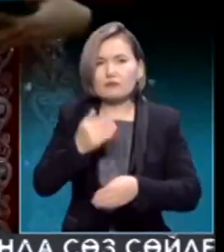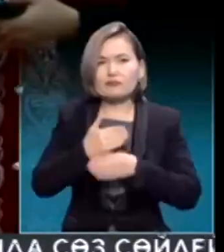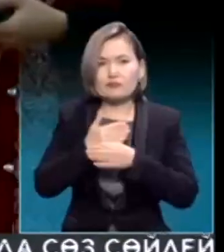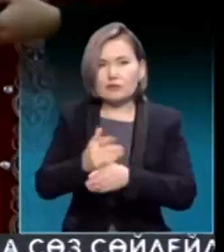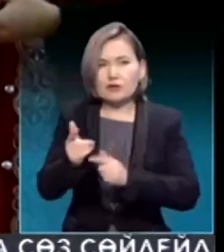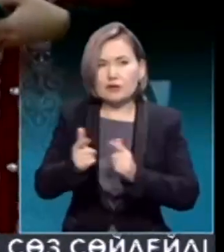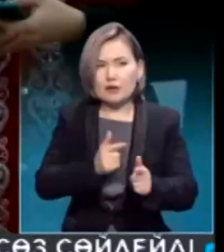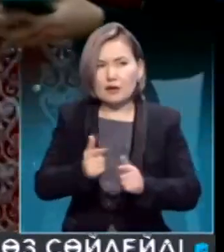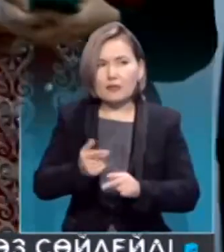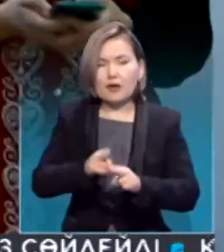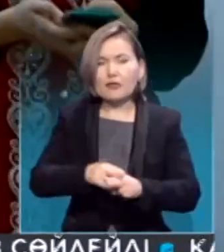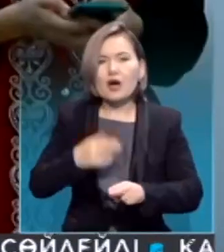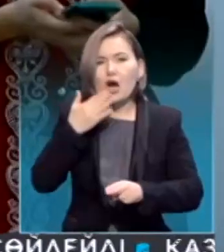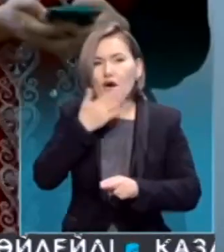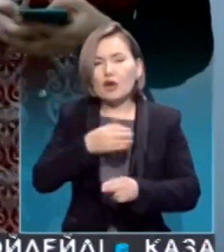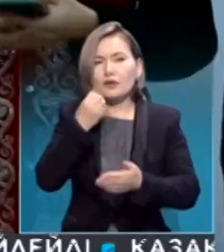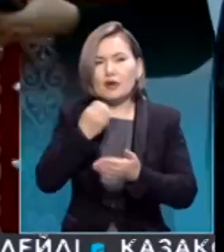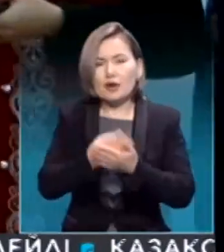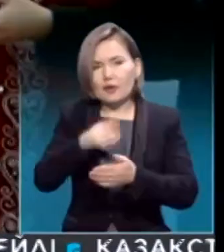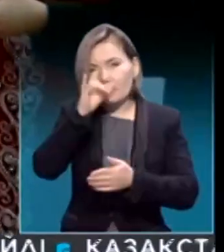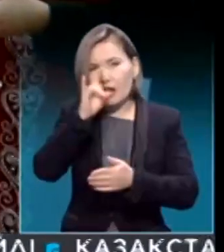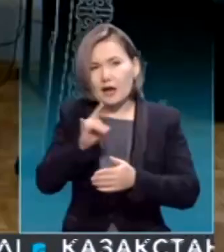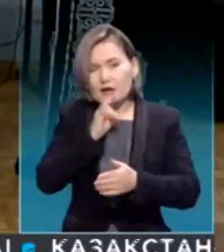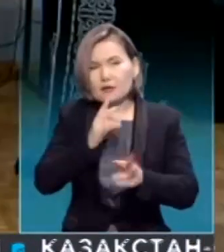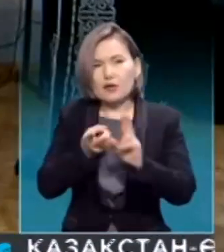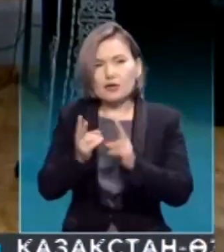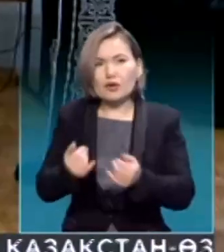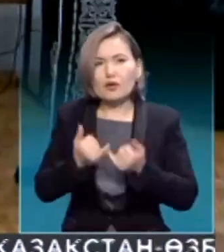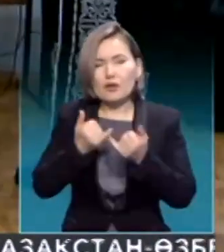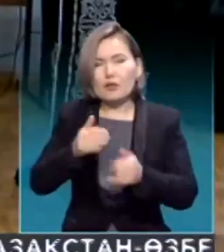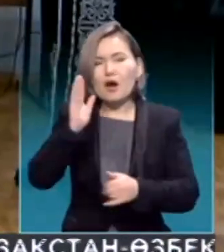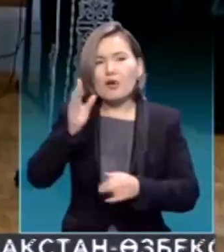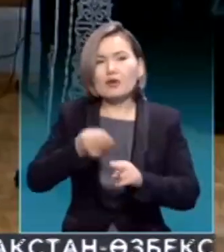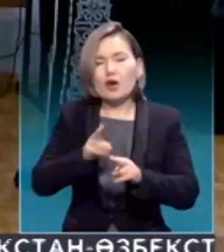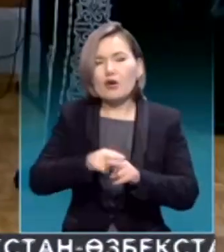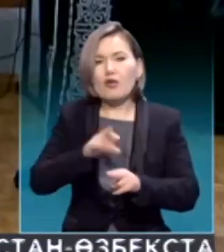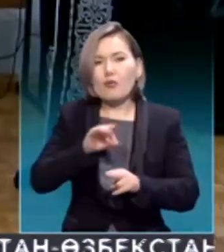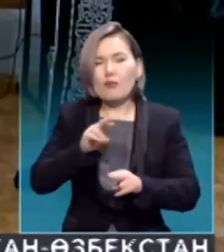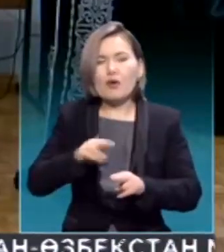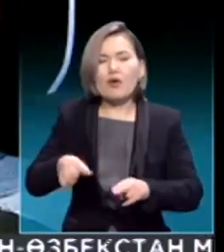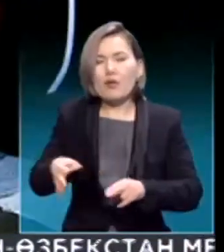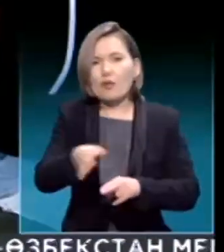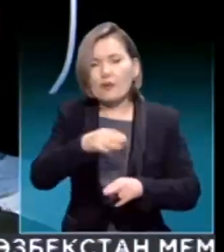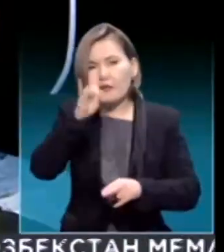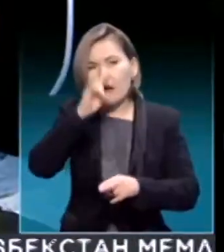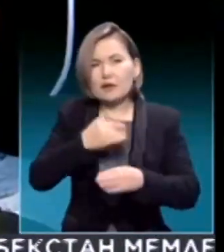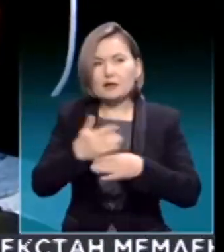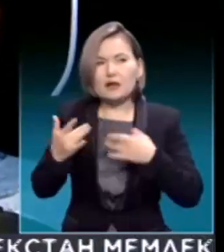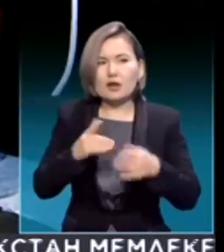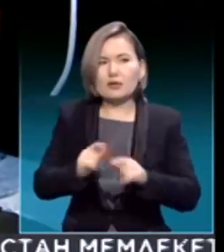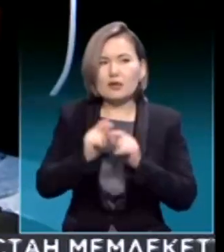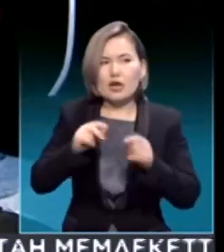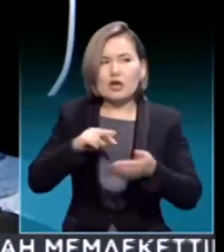дайынбыз. Қандастарымыз ұлттық құндылықтарды ерекше қастерлейді. Болашақта Омбы облысында қазақ театрын ашуды